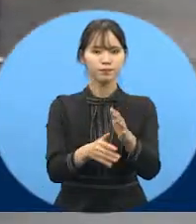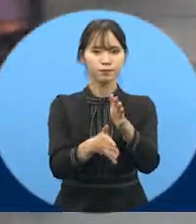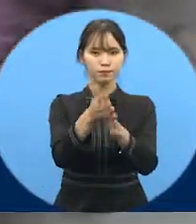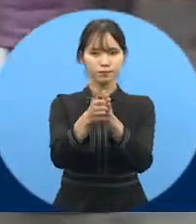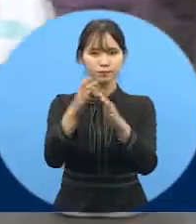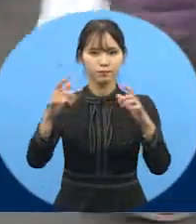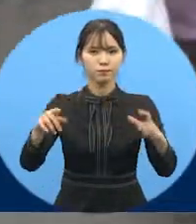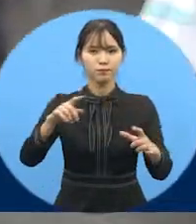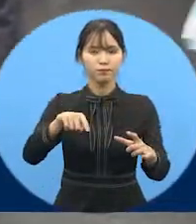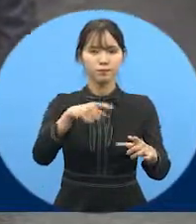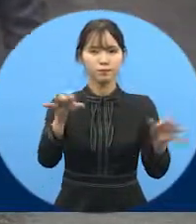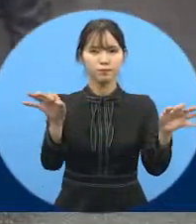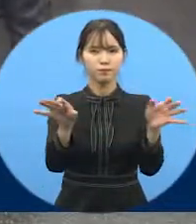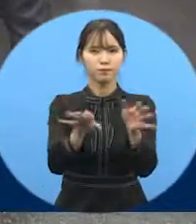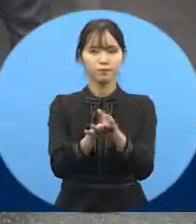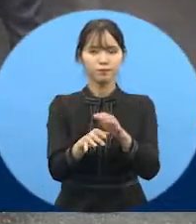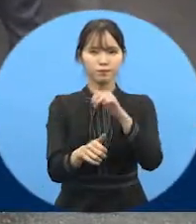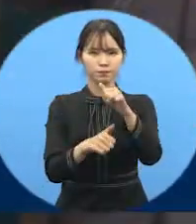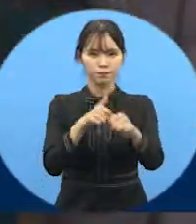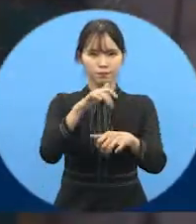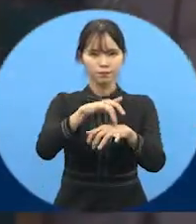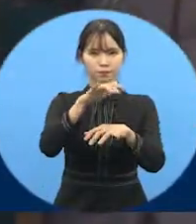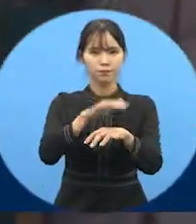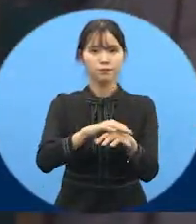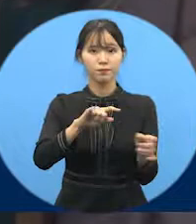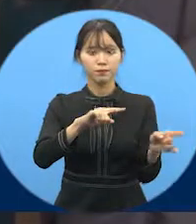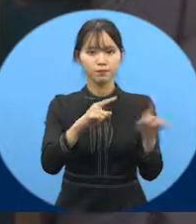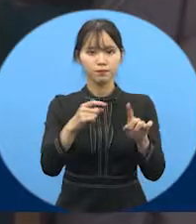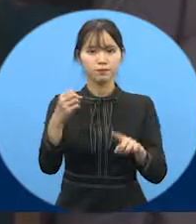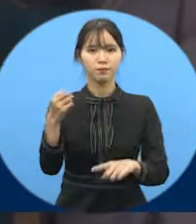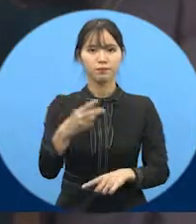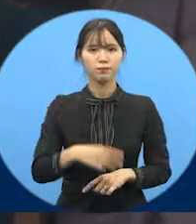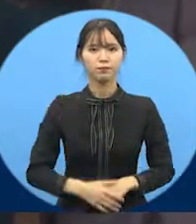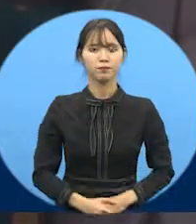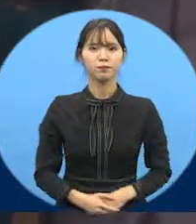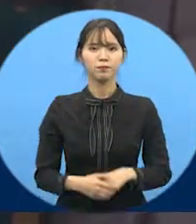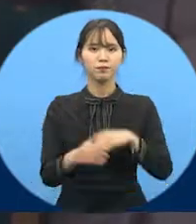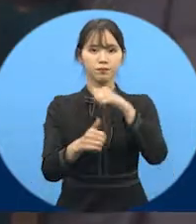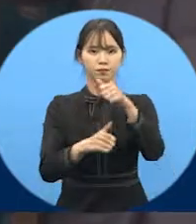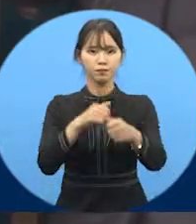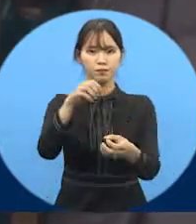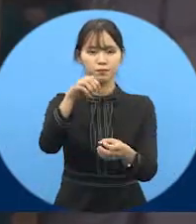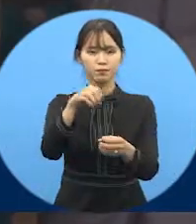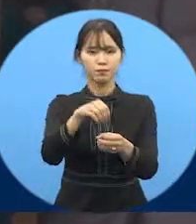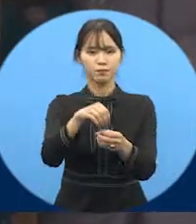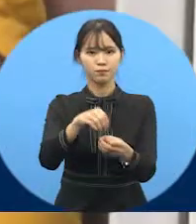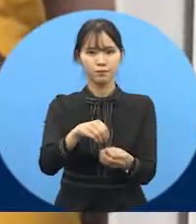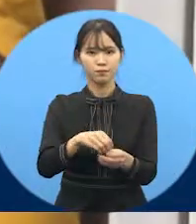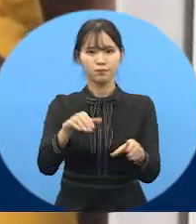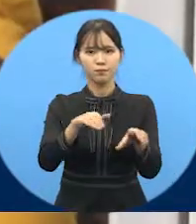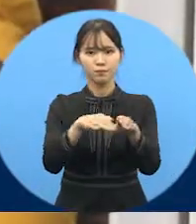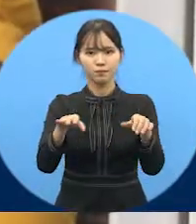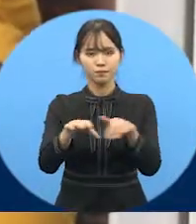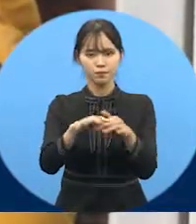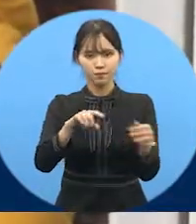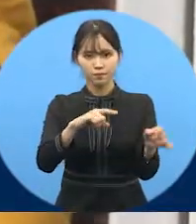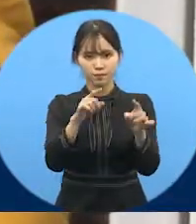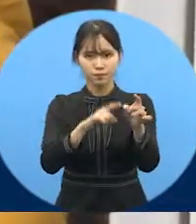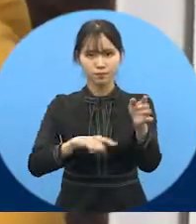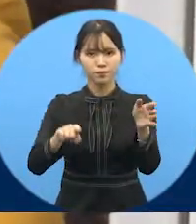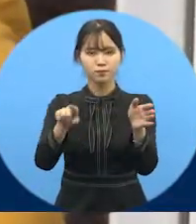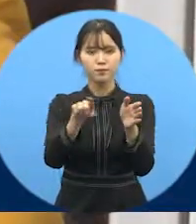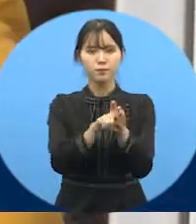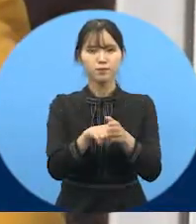이번 행사는 탑 빠 칸 도심 속에서 점차 사라져 가는 3시풍속을 재연하고 전통 놀이의 계승을 통한 주민들의